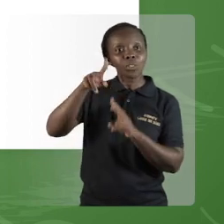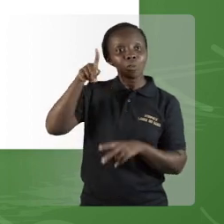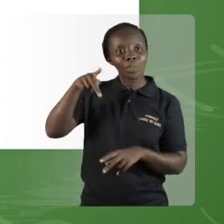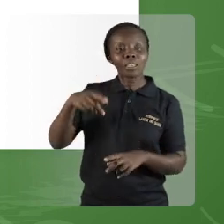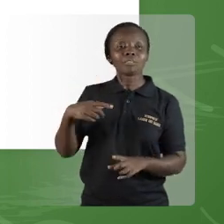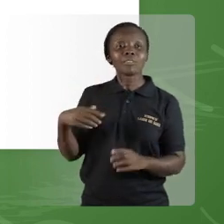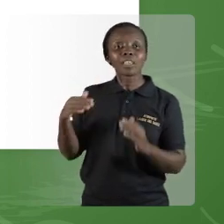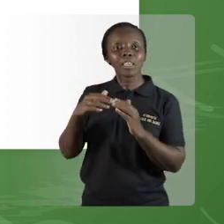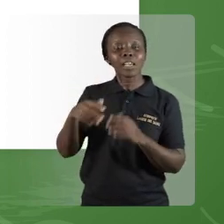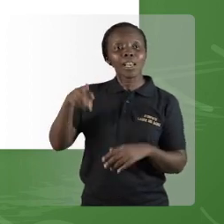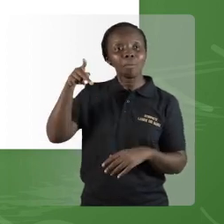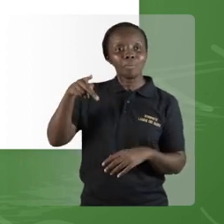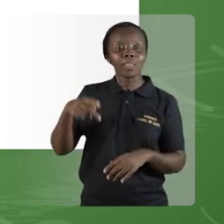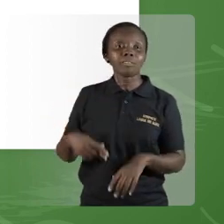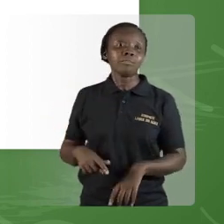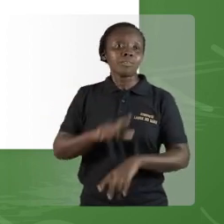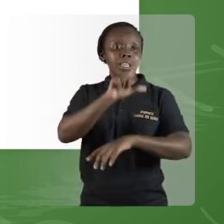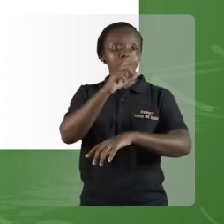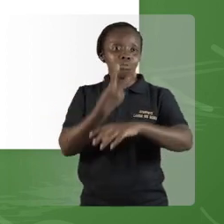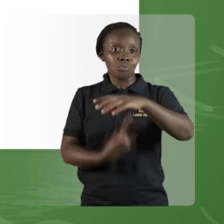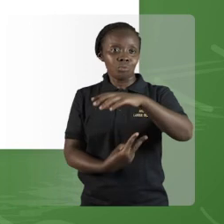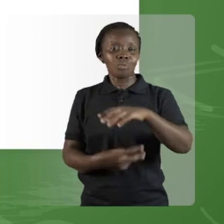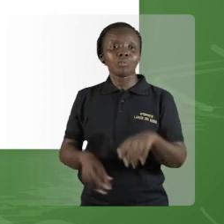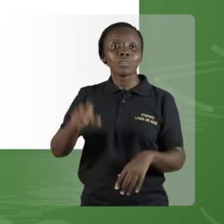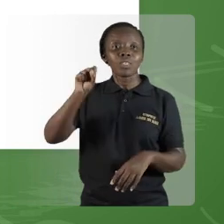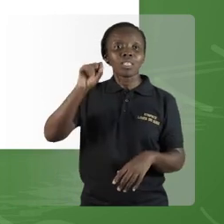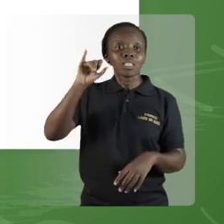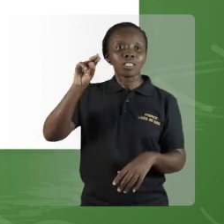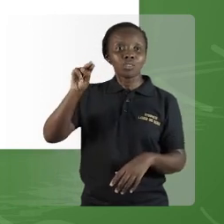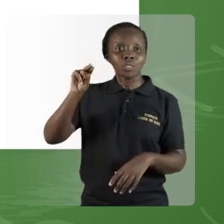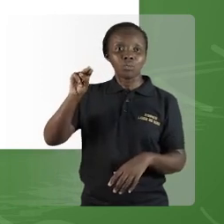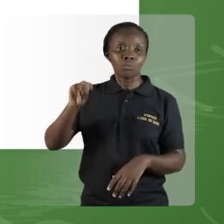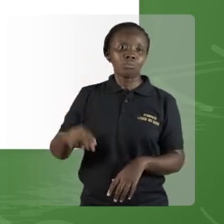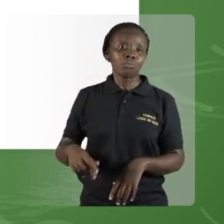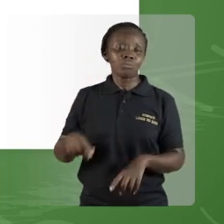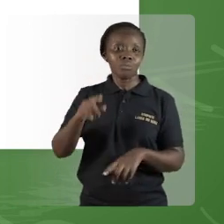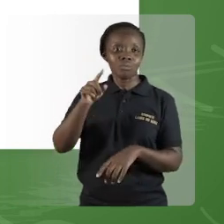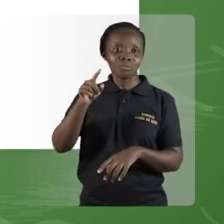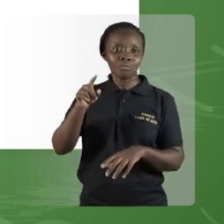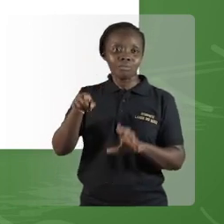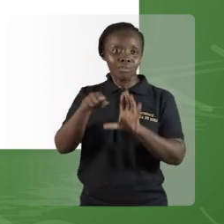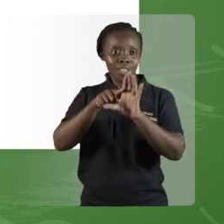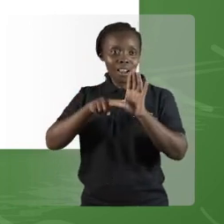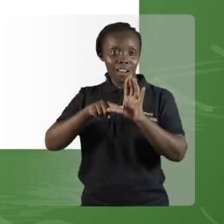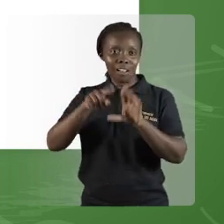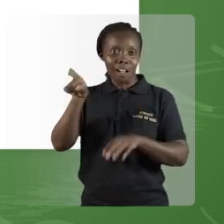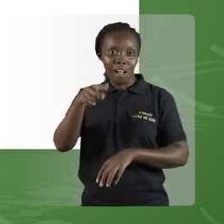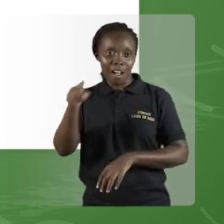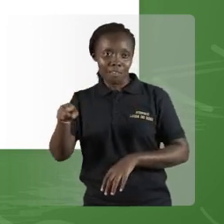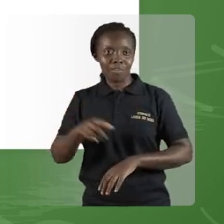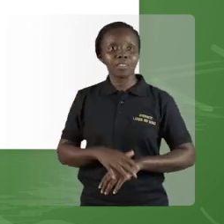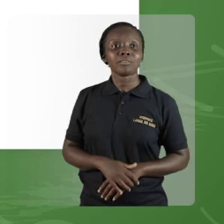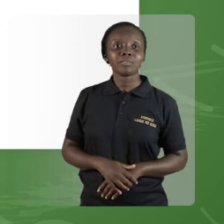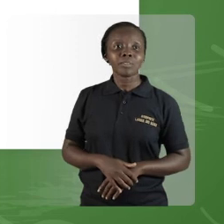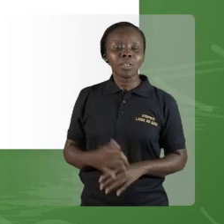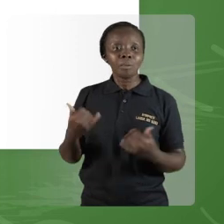Le moment de F, la force de Laplace par rapport à l'axe delta. Il suffit de regarder, la tige tourne dans le sens